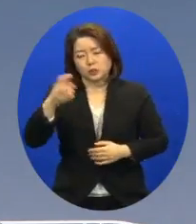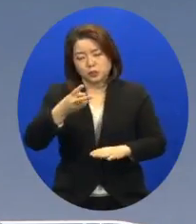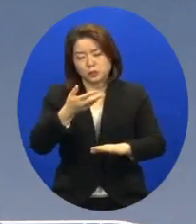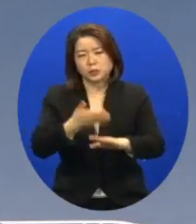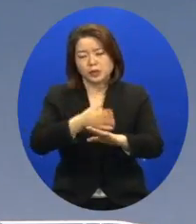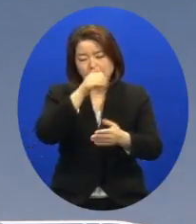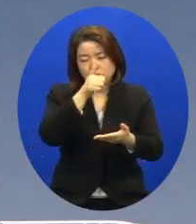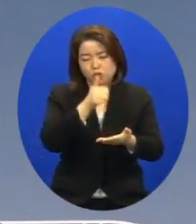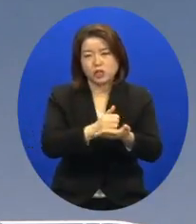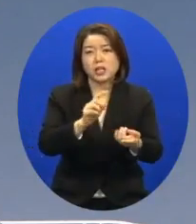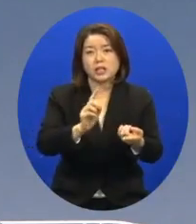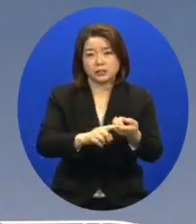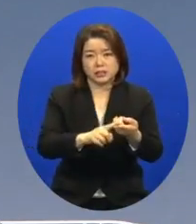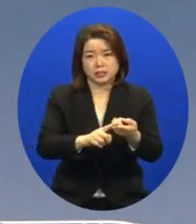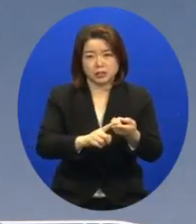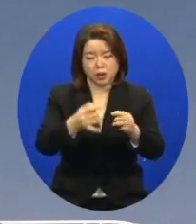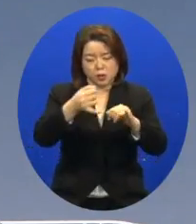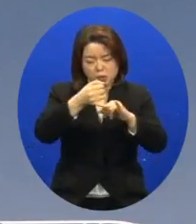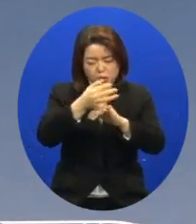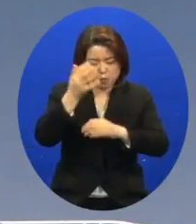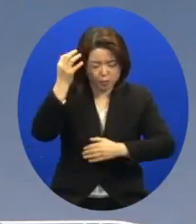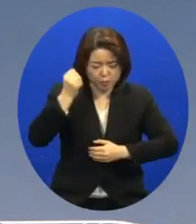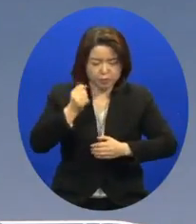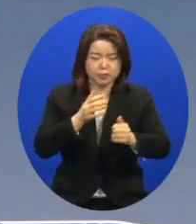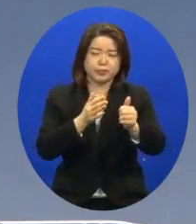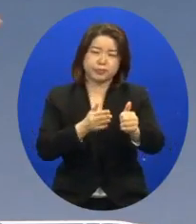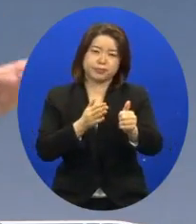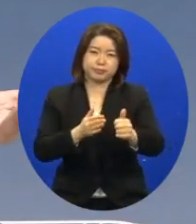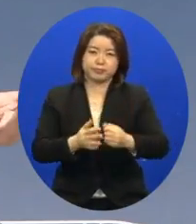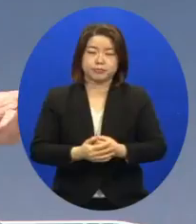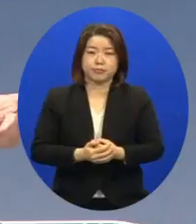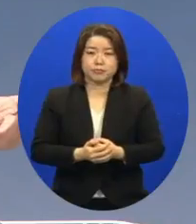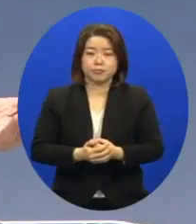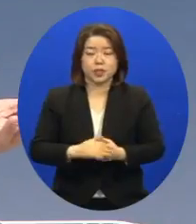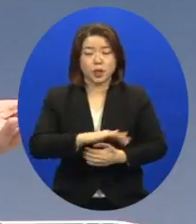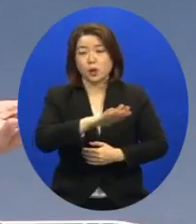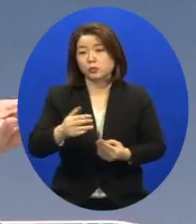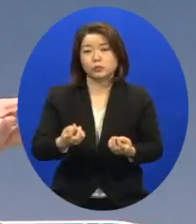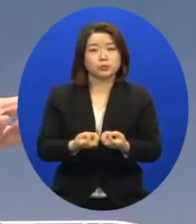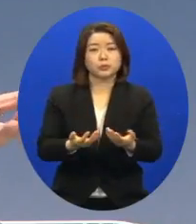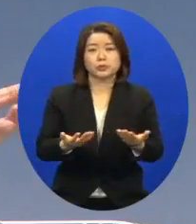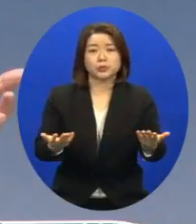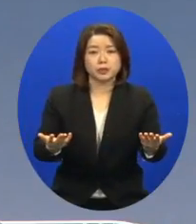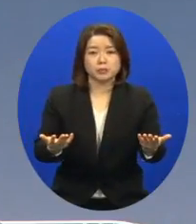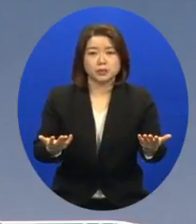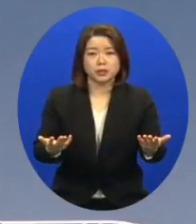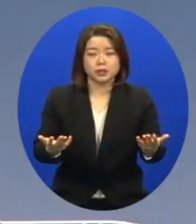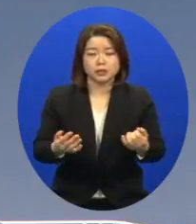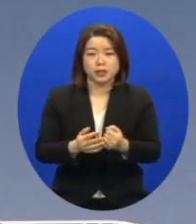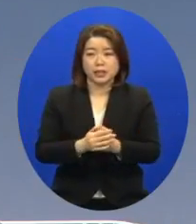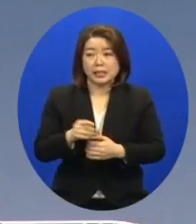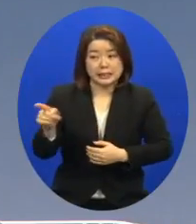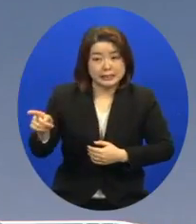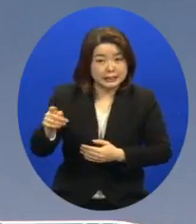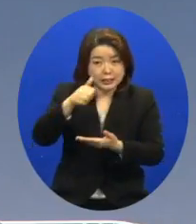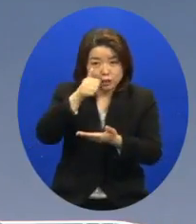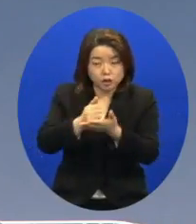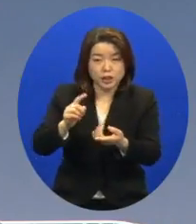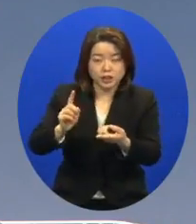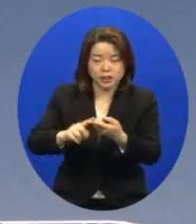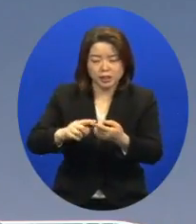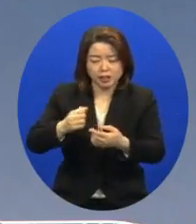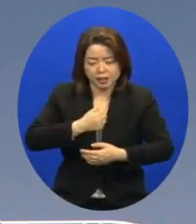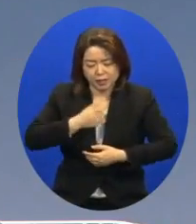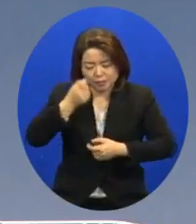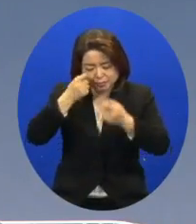죄라는 사실을 명심해야 합니다 그럼 우리는 어떻게 해야 합니까 그 죄에 대한 애통 함 을